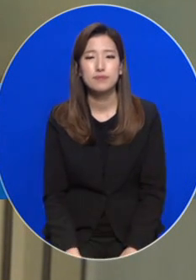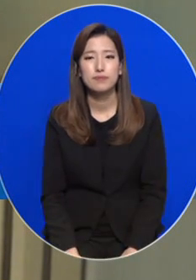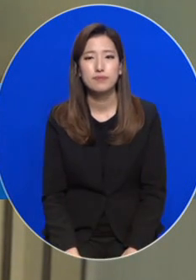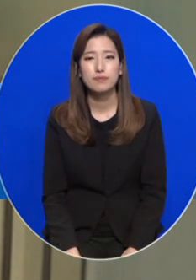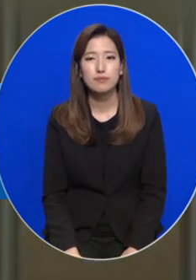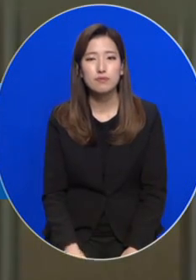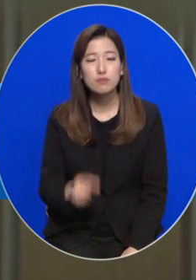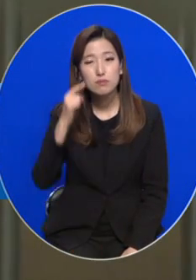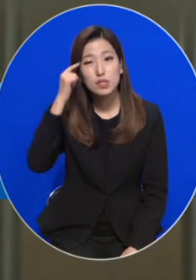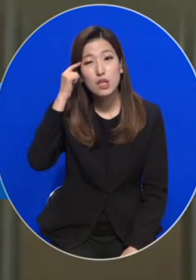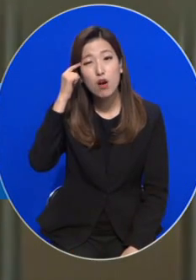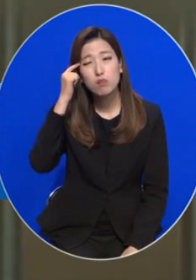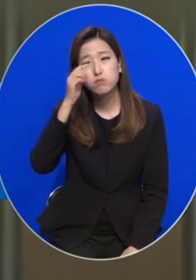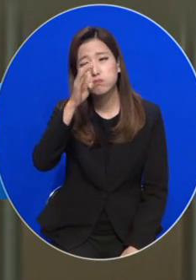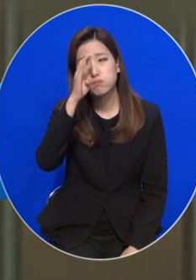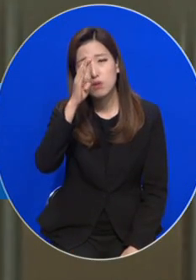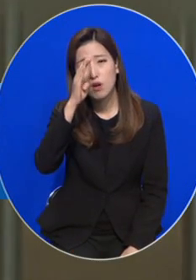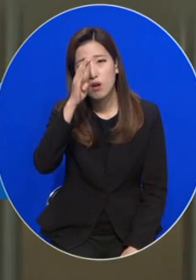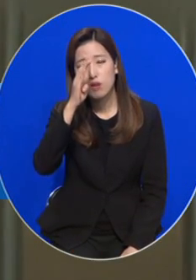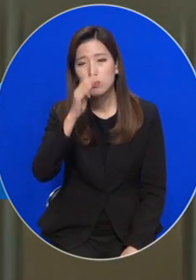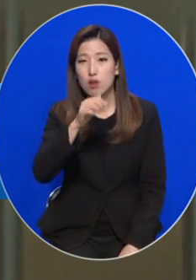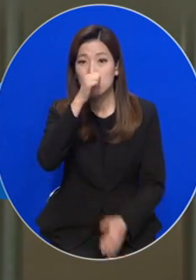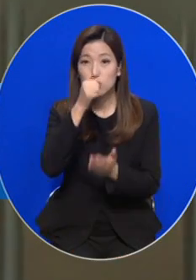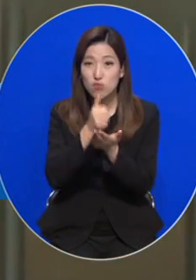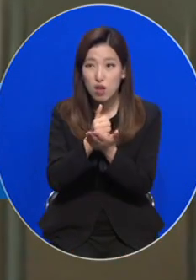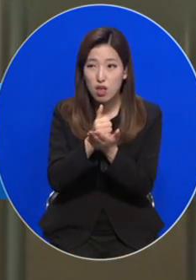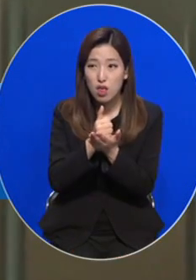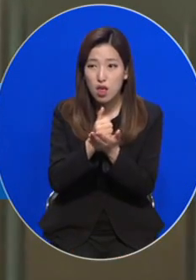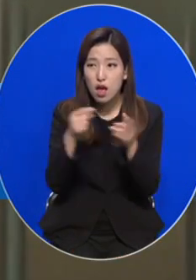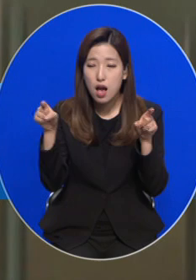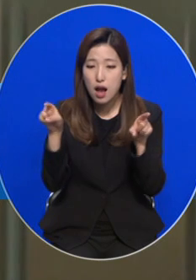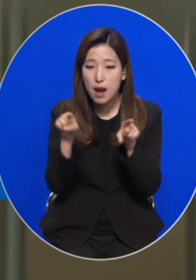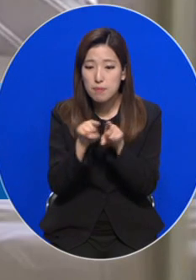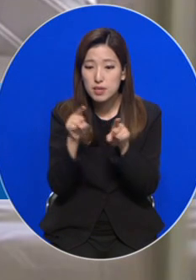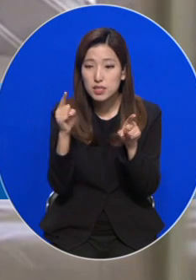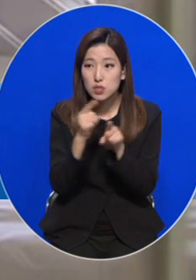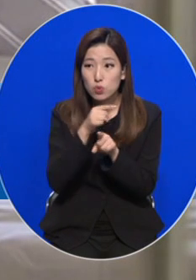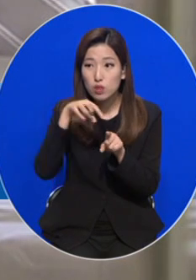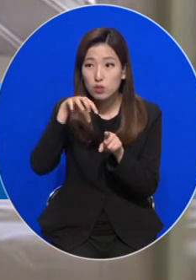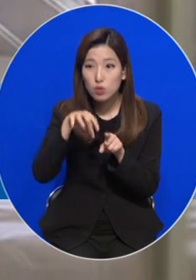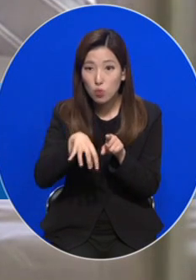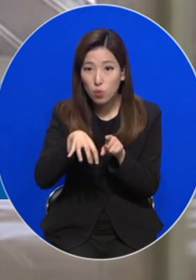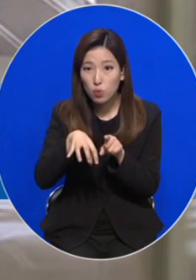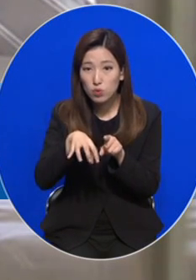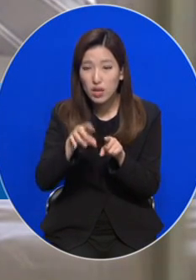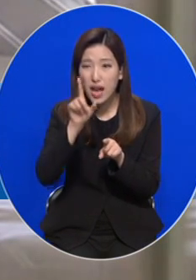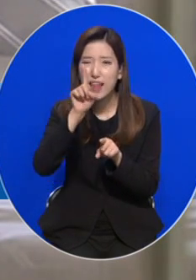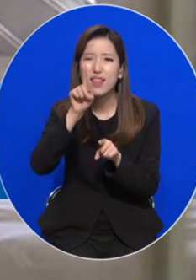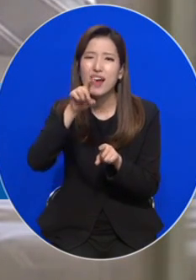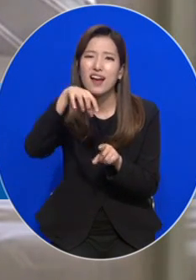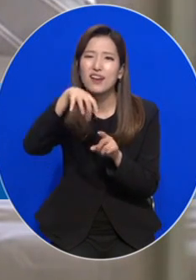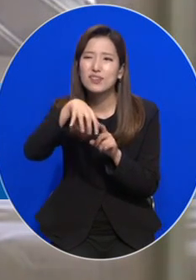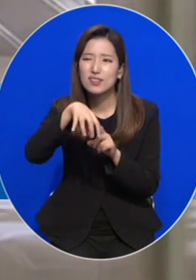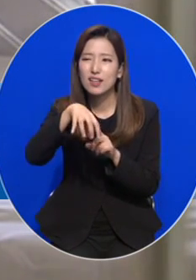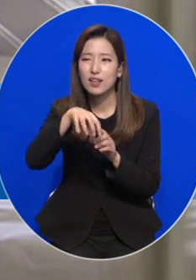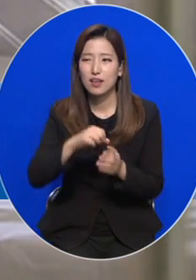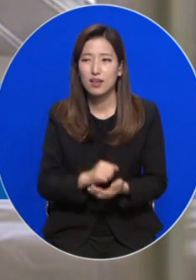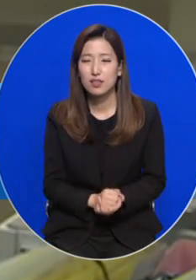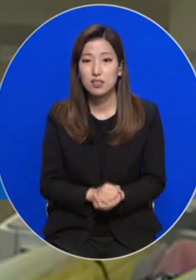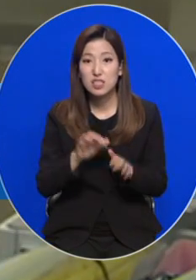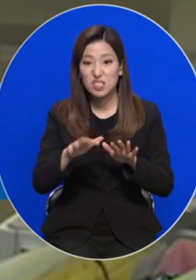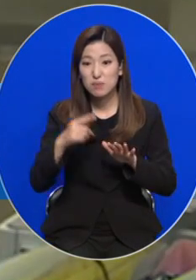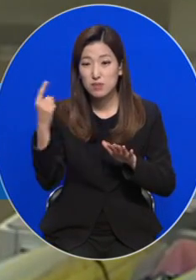정신질환 범죄자를 치료하면서 감호하는 국내 유일의 공주 치료 감호소에는 현재 1,000명 넘게 수용돼 있지만 의사는 8명에